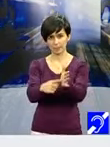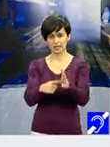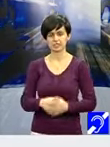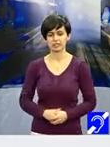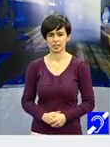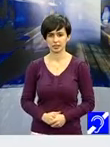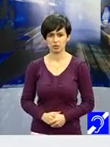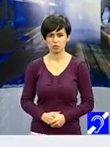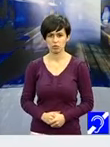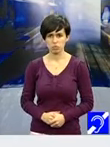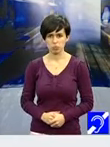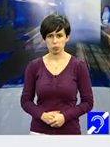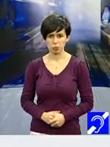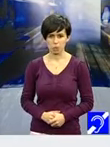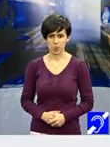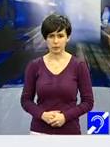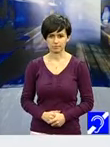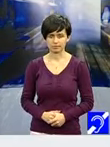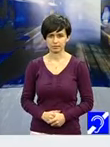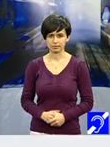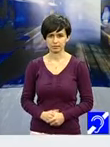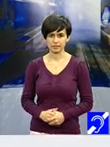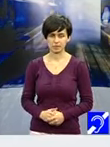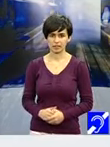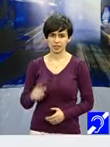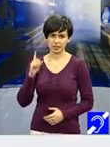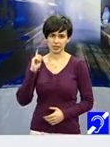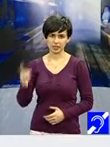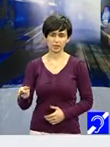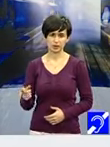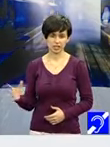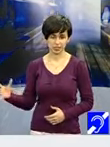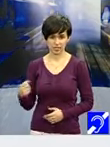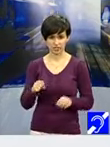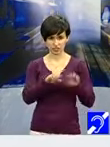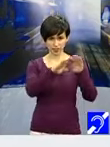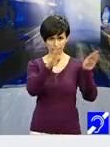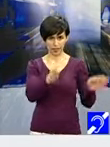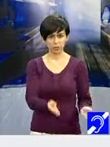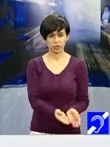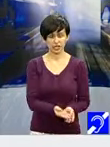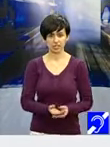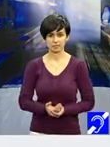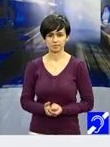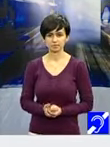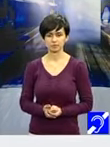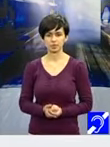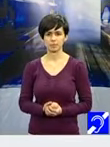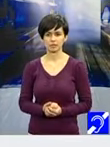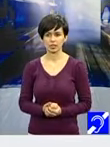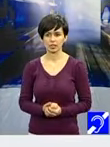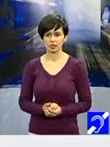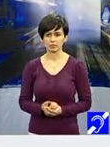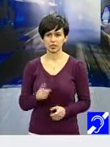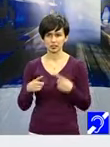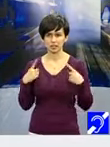Nu, am concurat cu el. Deci trebuiau să ia niște cutii, niște cutii de diferite